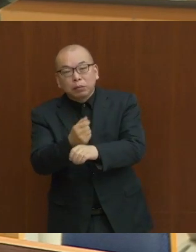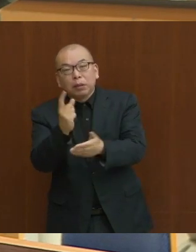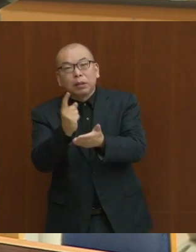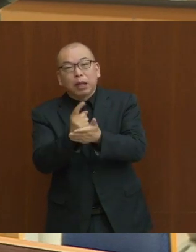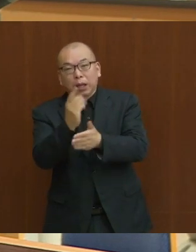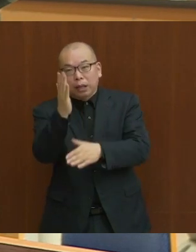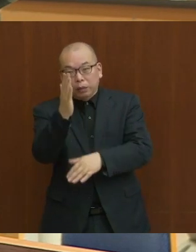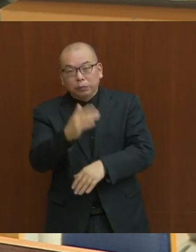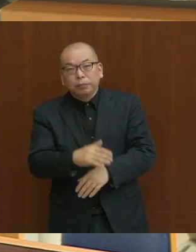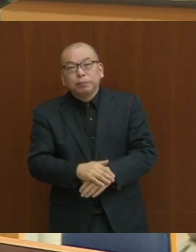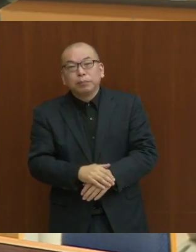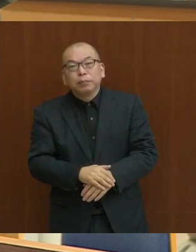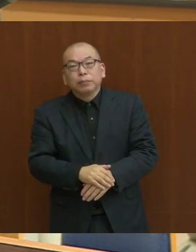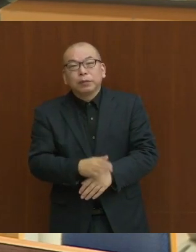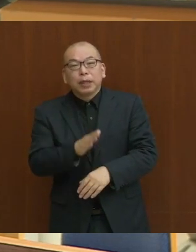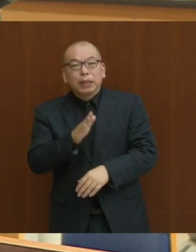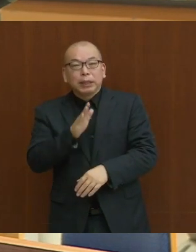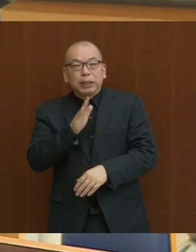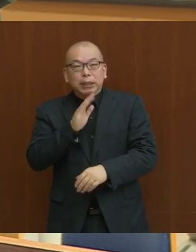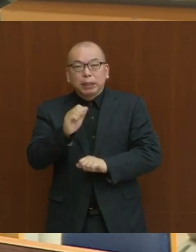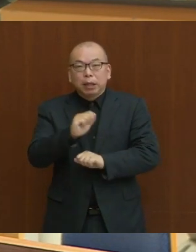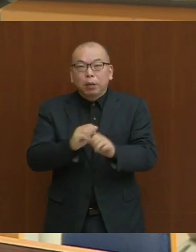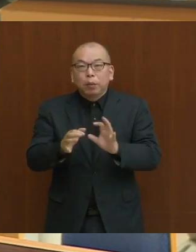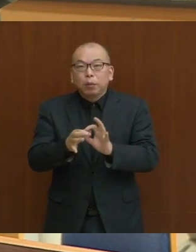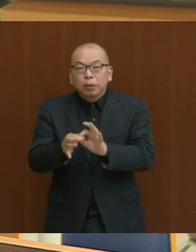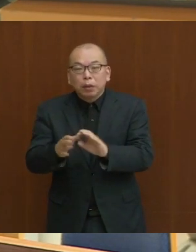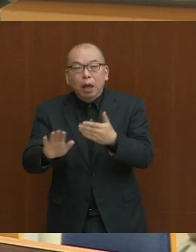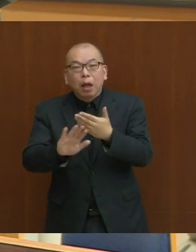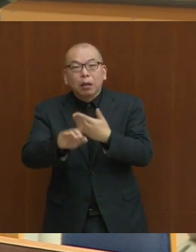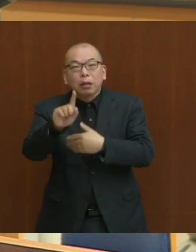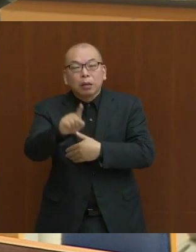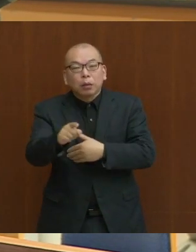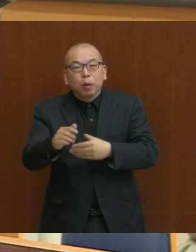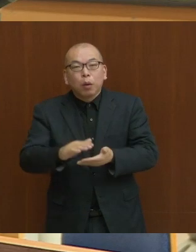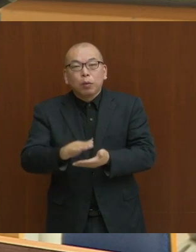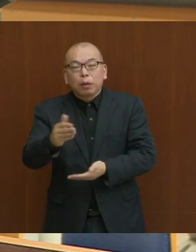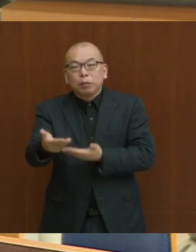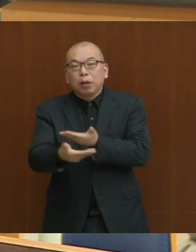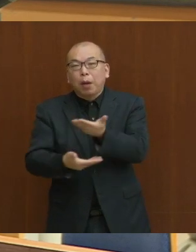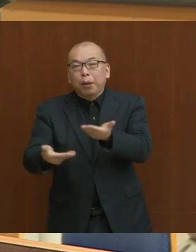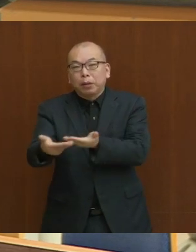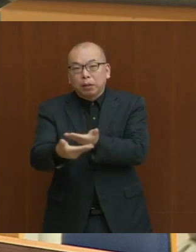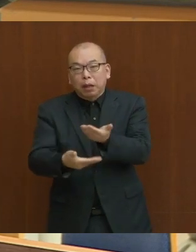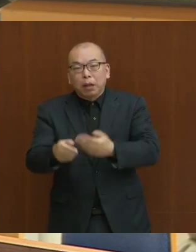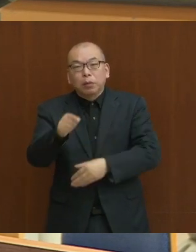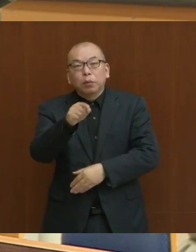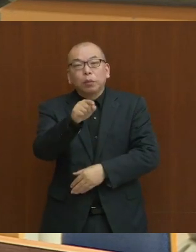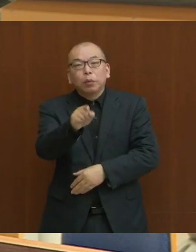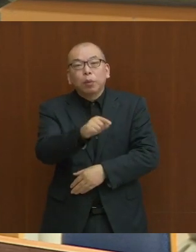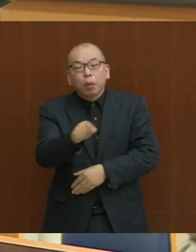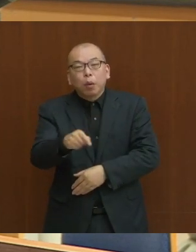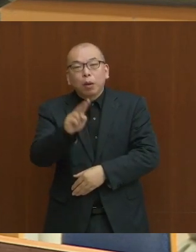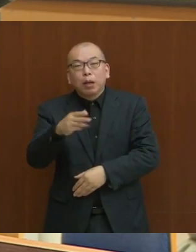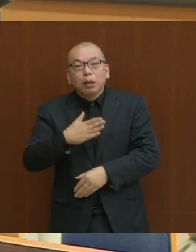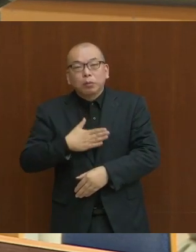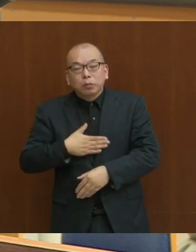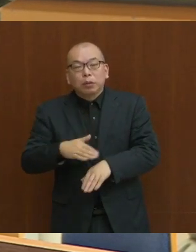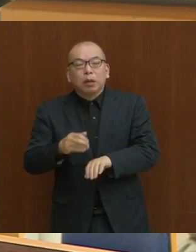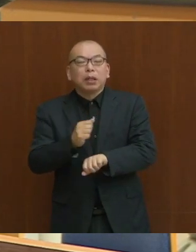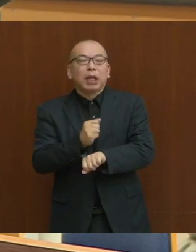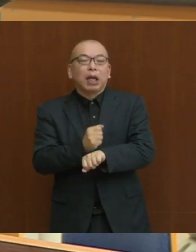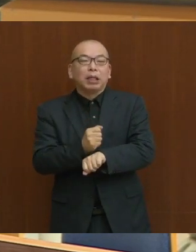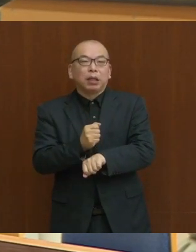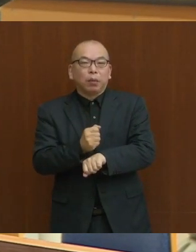く、実践を通して他者と深く関わり、その人を理解していくことの大変さ